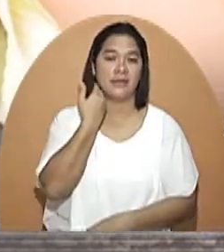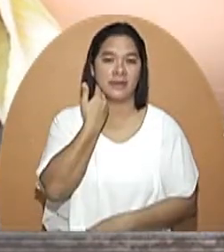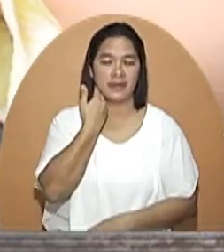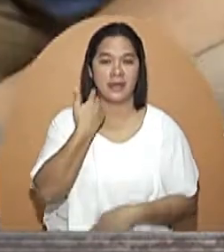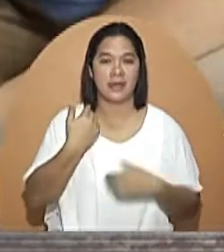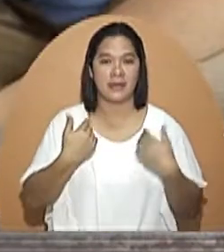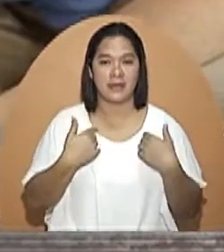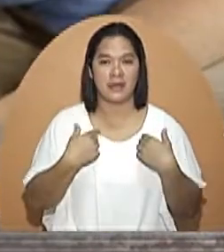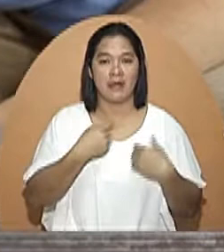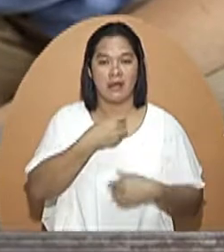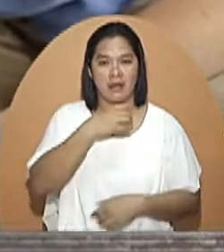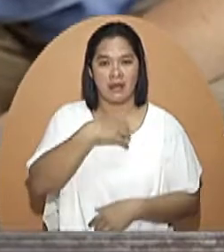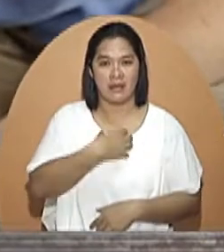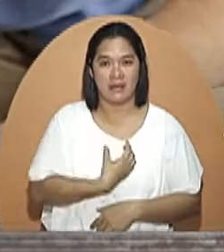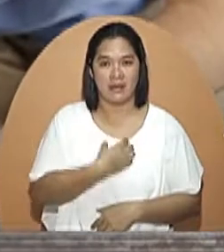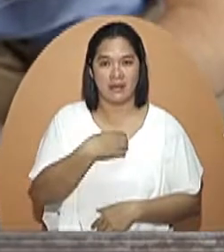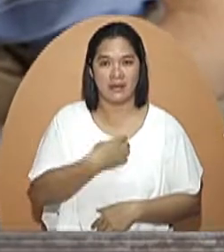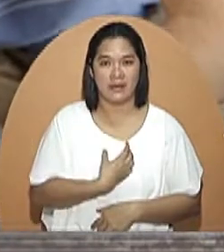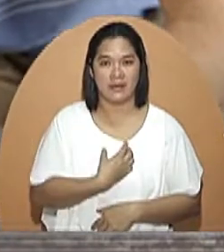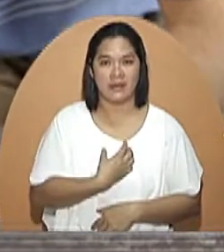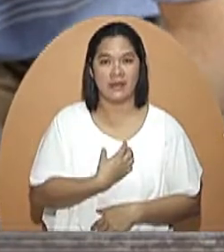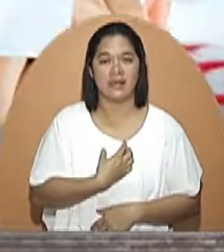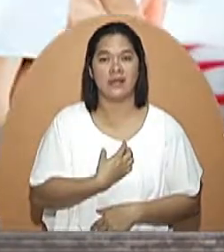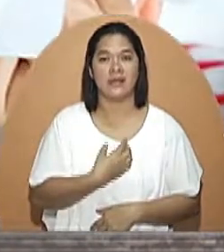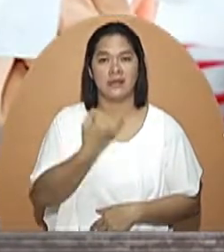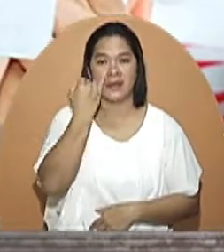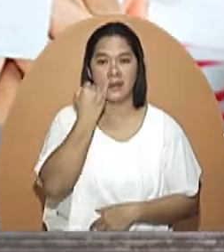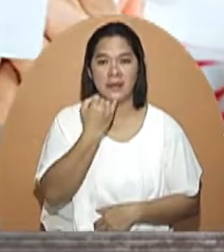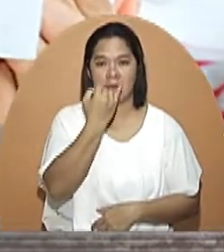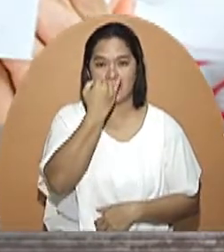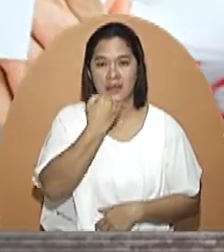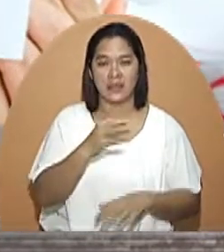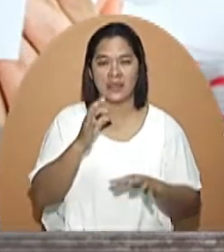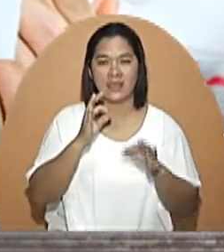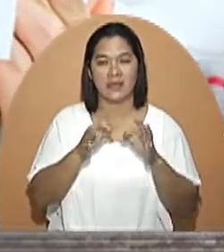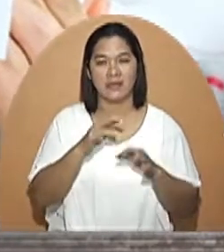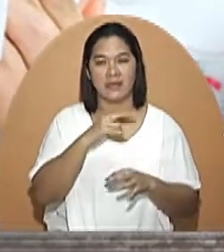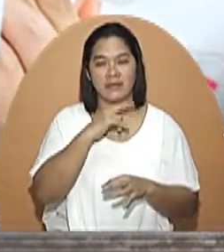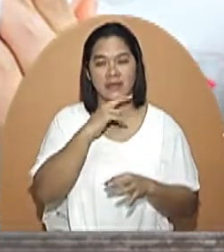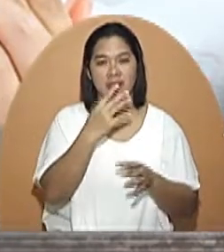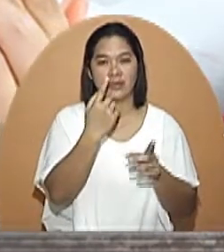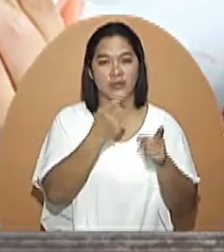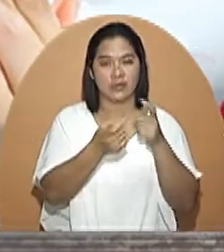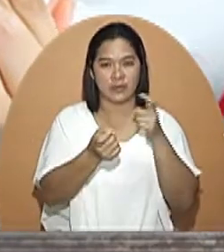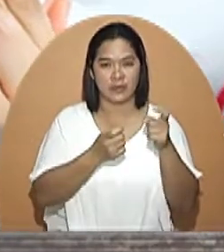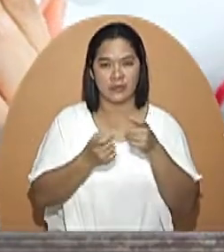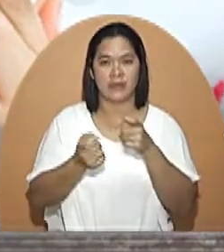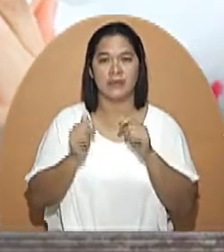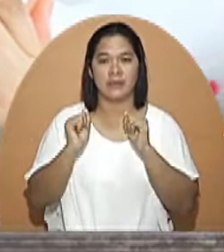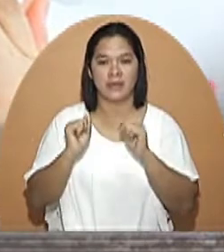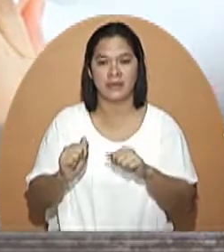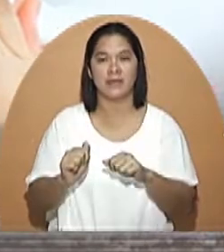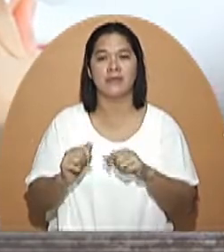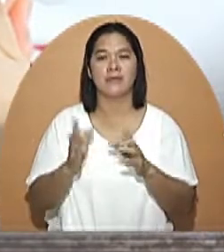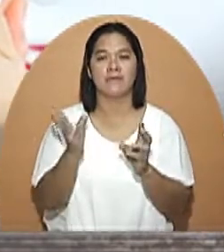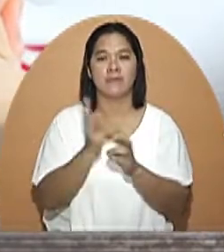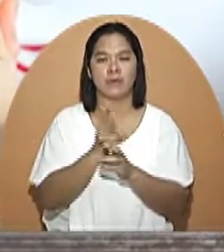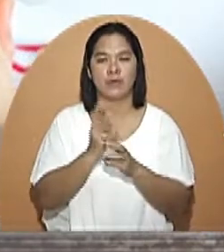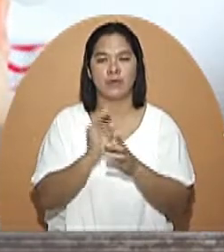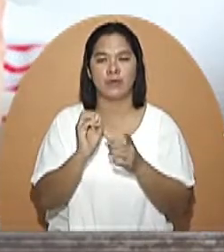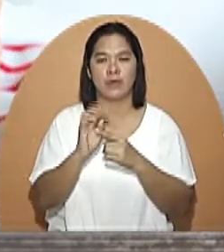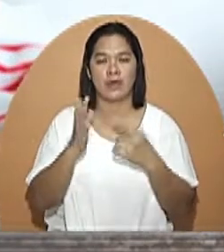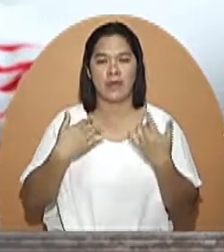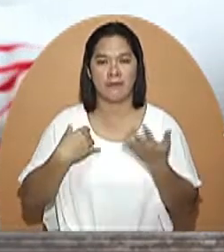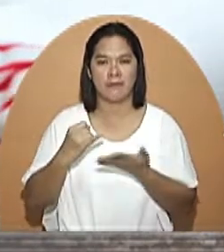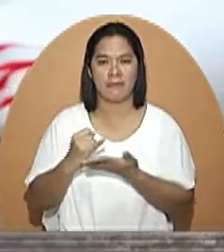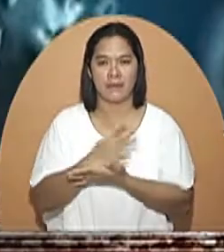lagnat, pagkakaroon ng ubo, matinding sipon na kung hindi naaagapan ay maaaring lumala o